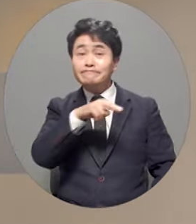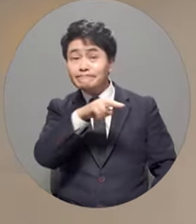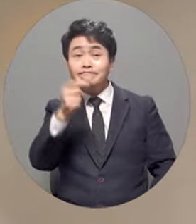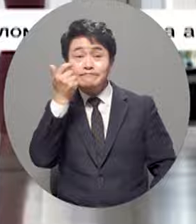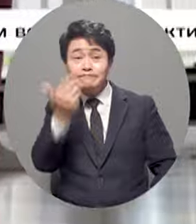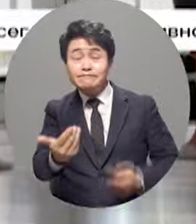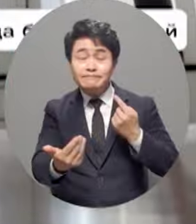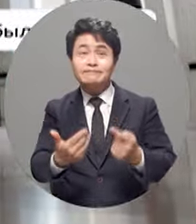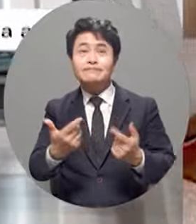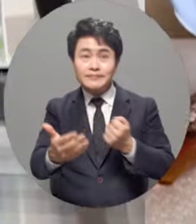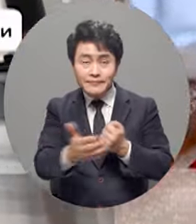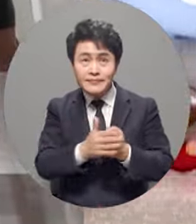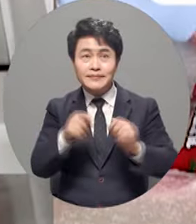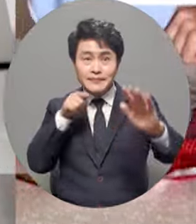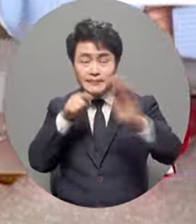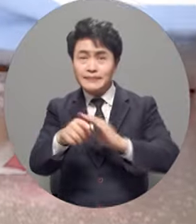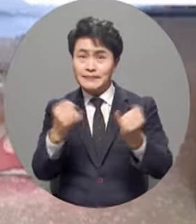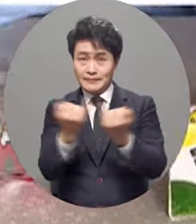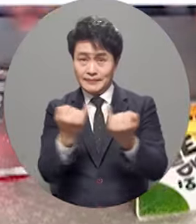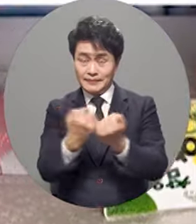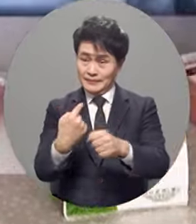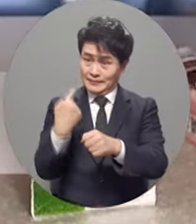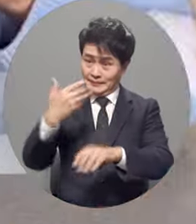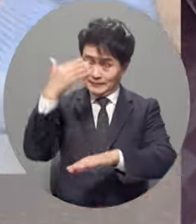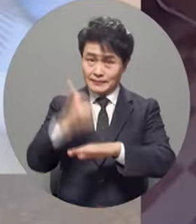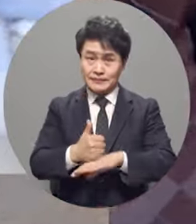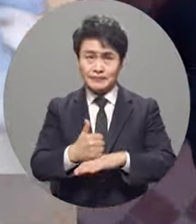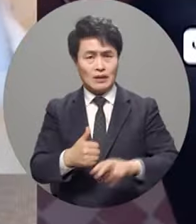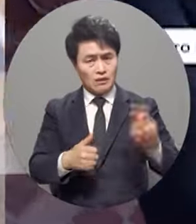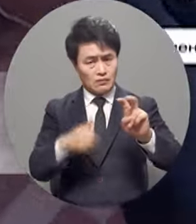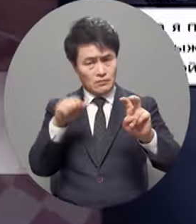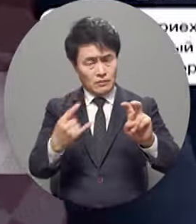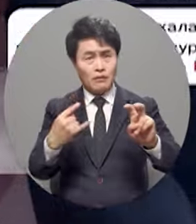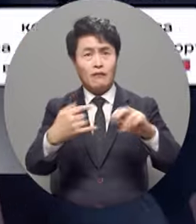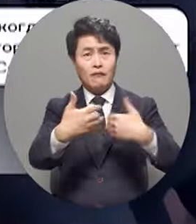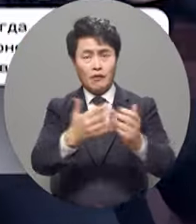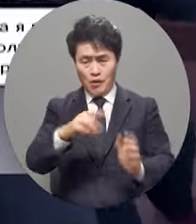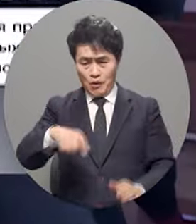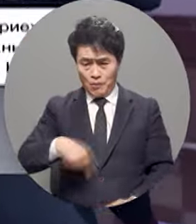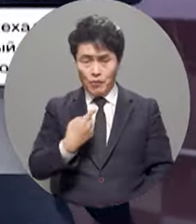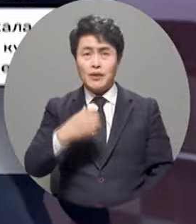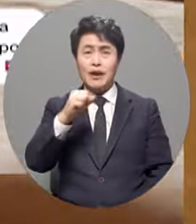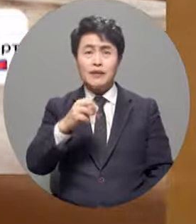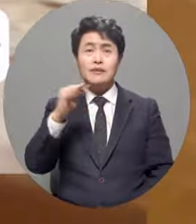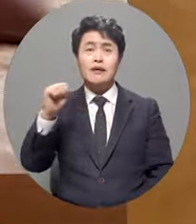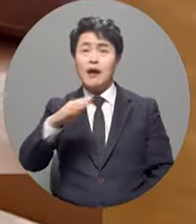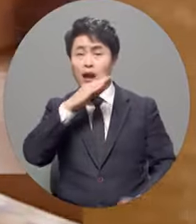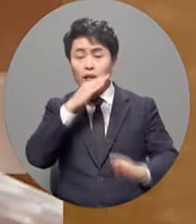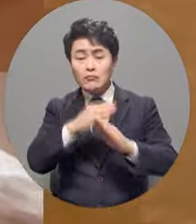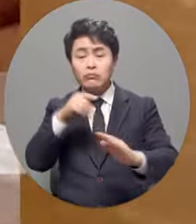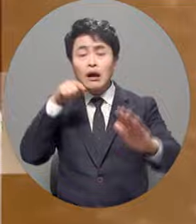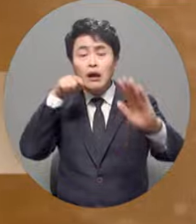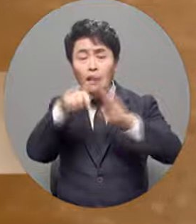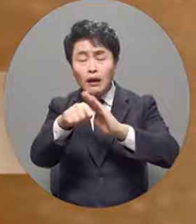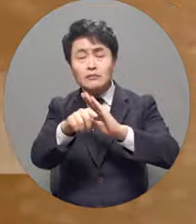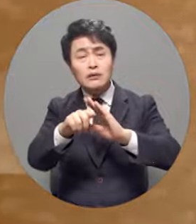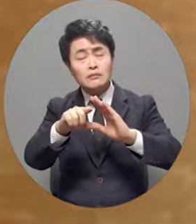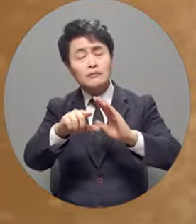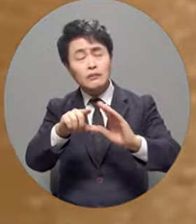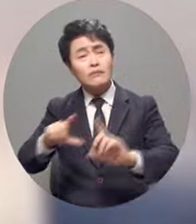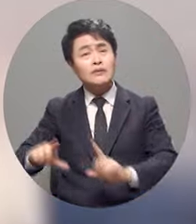u 이 여성은 지난해 말부터 20여차례에 걸쳐 자신의 SNS 북한에서의 일상을 담은 영상을